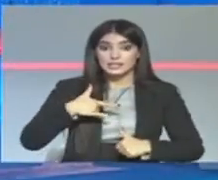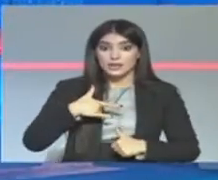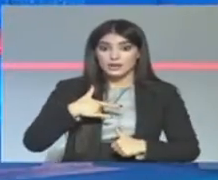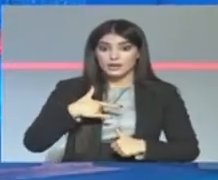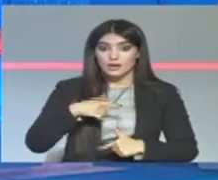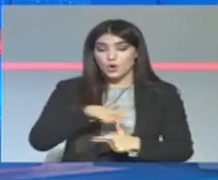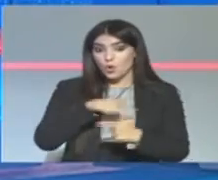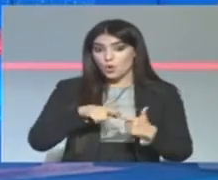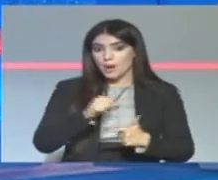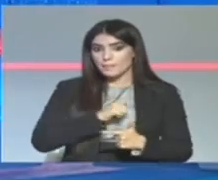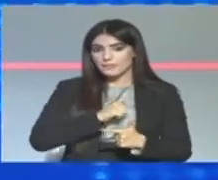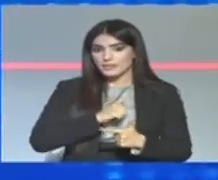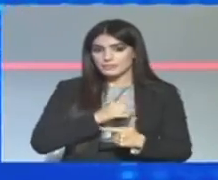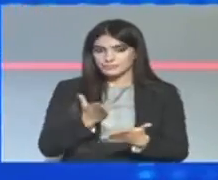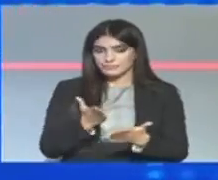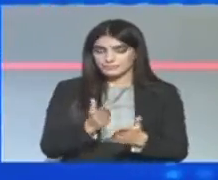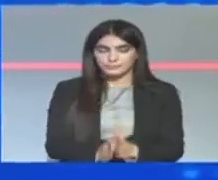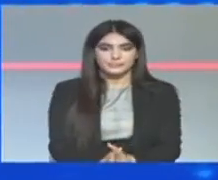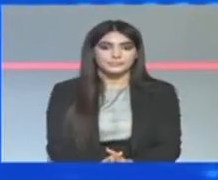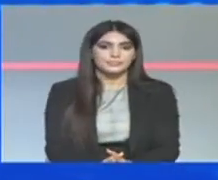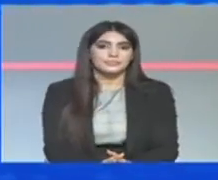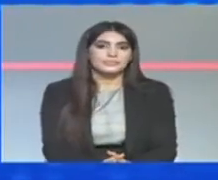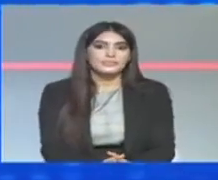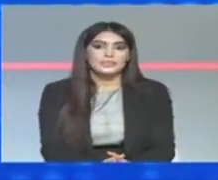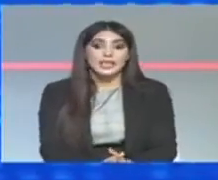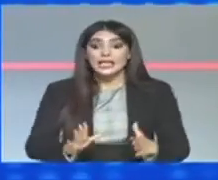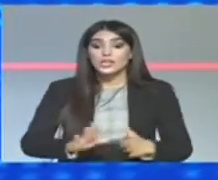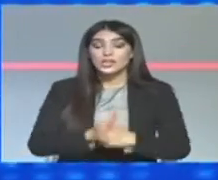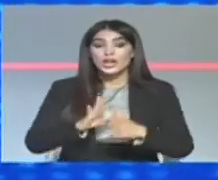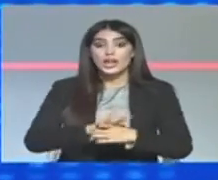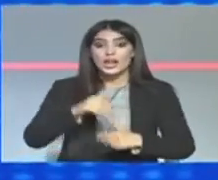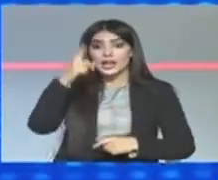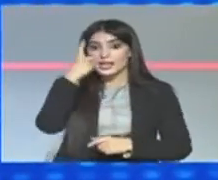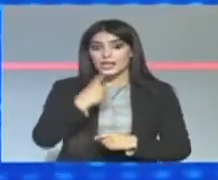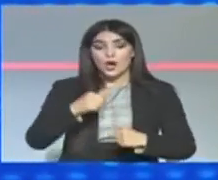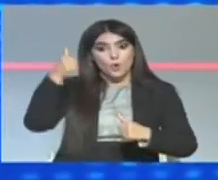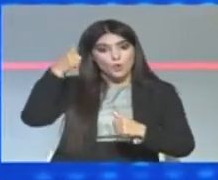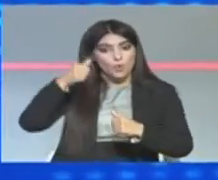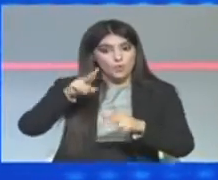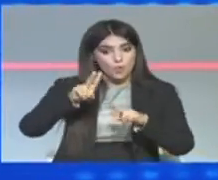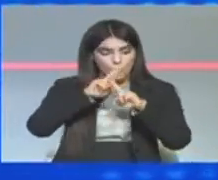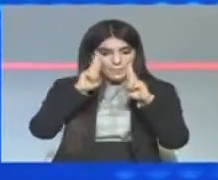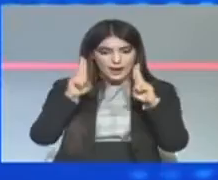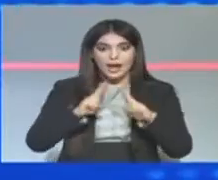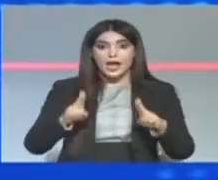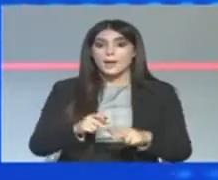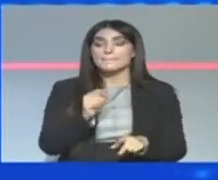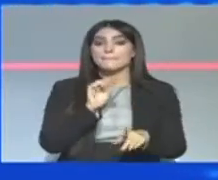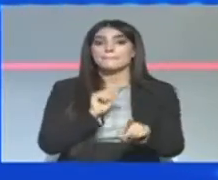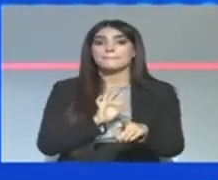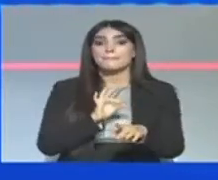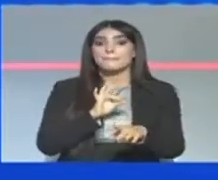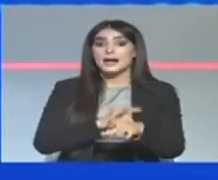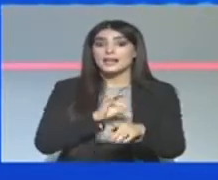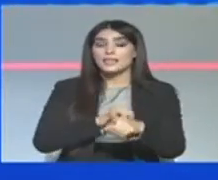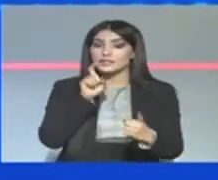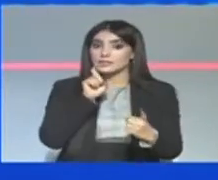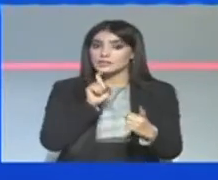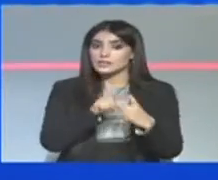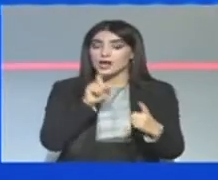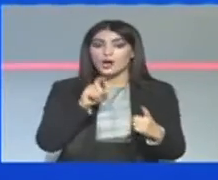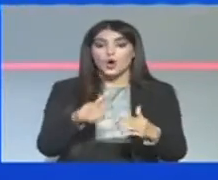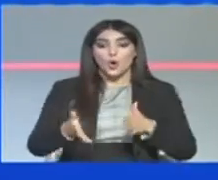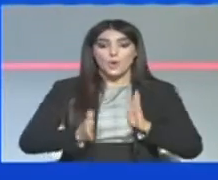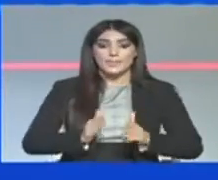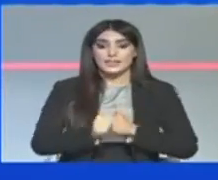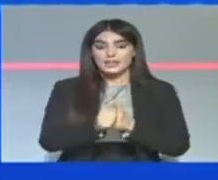والخاص احتفالا باليوم العالمي لمرض السكري نظم المستشفى المحلي بالفحص من ولايه زغوان